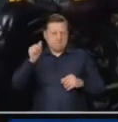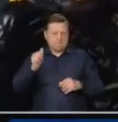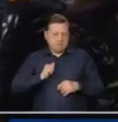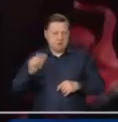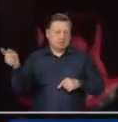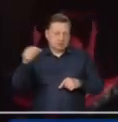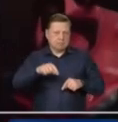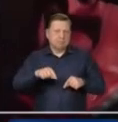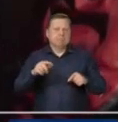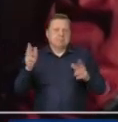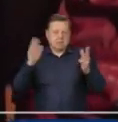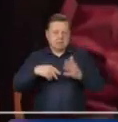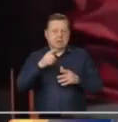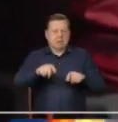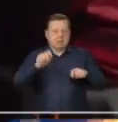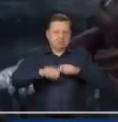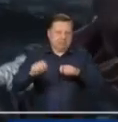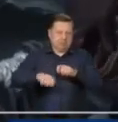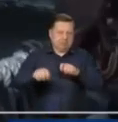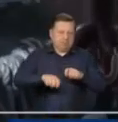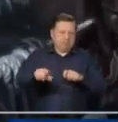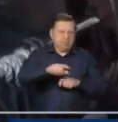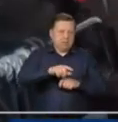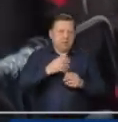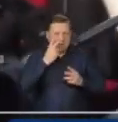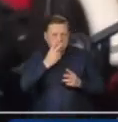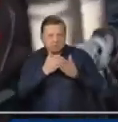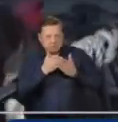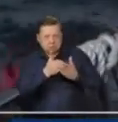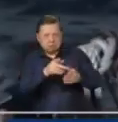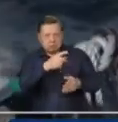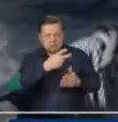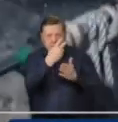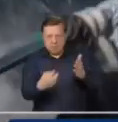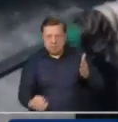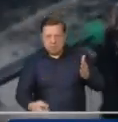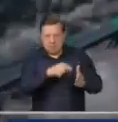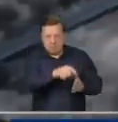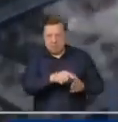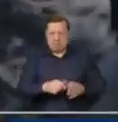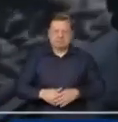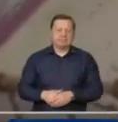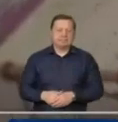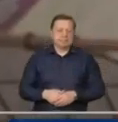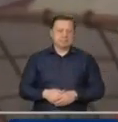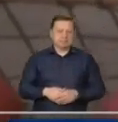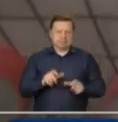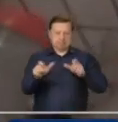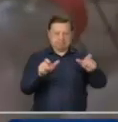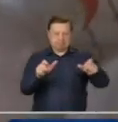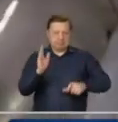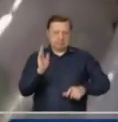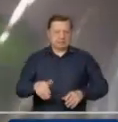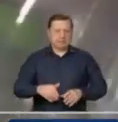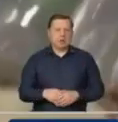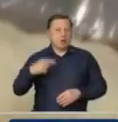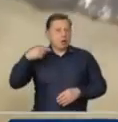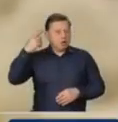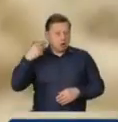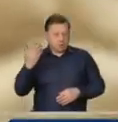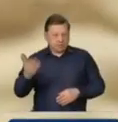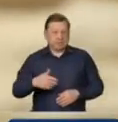Funkcjonariusze tych formacji podczas patroli bacznie obserwują łodzie z nurkami na pokładzie, które pojawiają się w miejscach spoczywania wraków. W Londynie